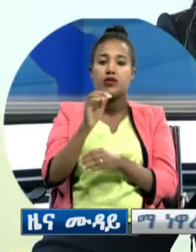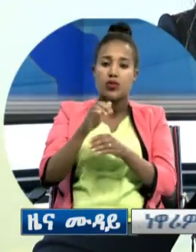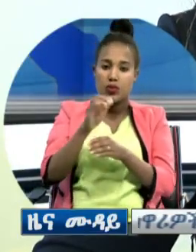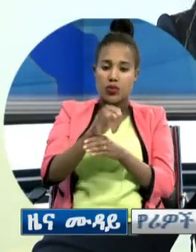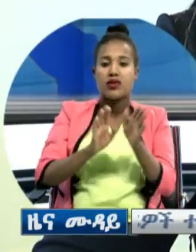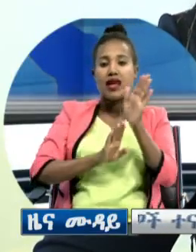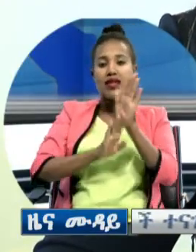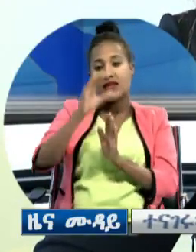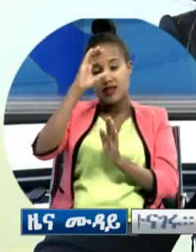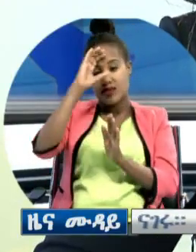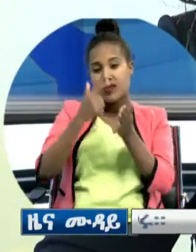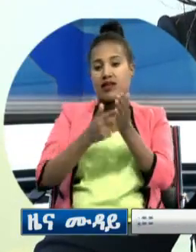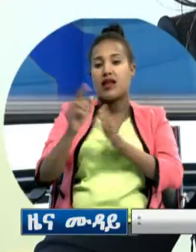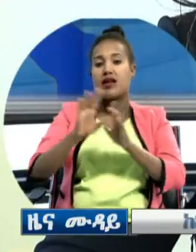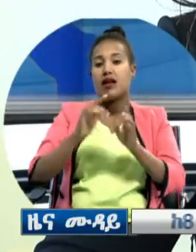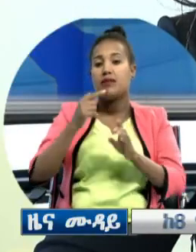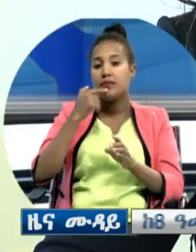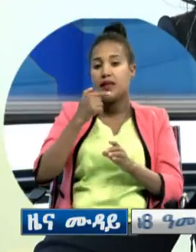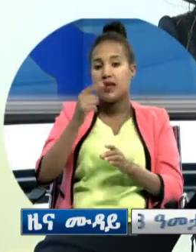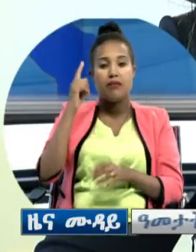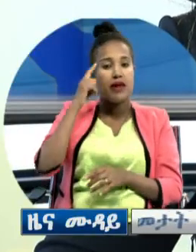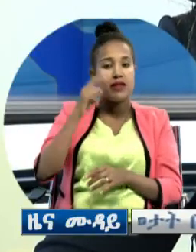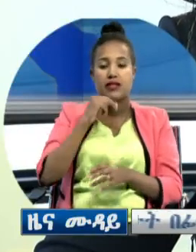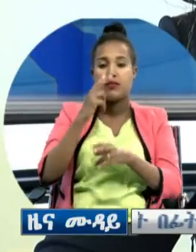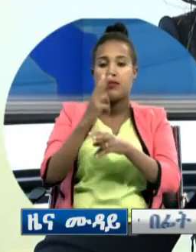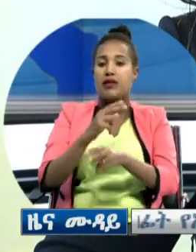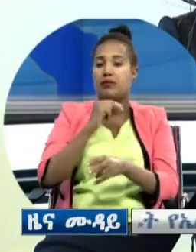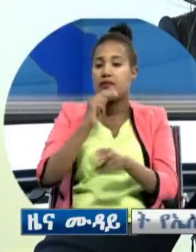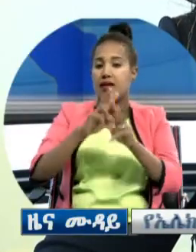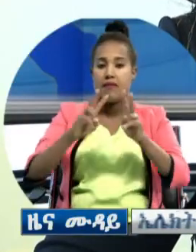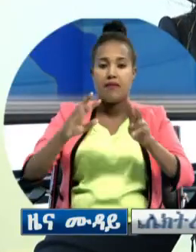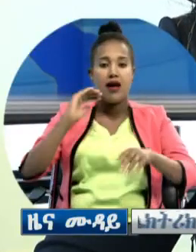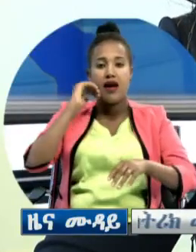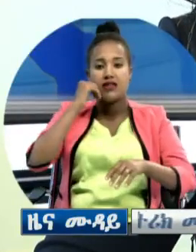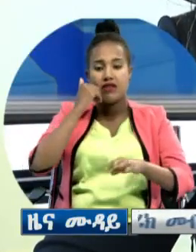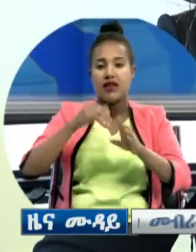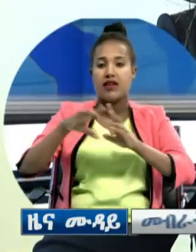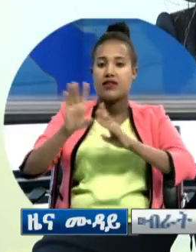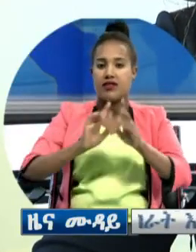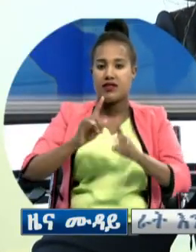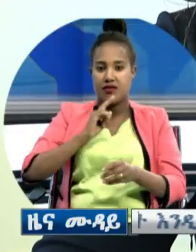ሰው ይሄን ያደርጋል ብለህ ማታስበው ማትጠብቀው በጣም አሳፋሪ ድርጊት ነው።